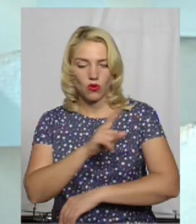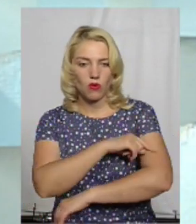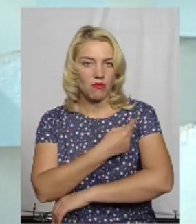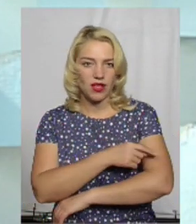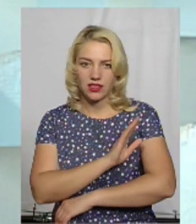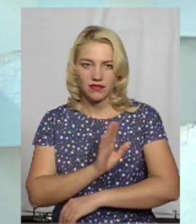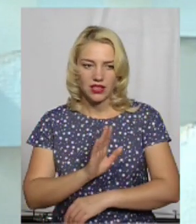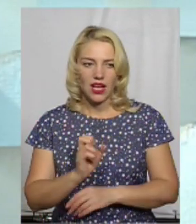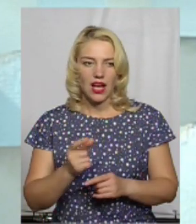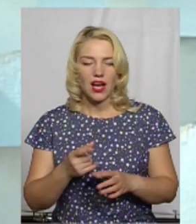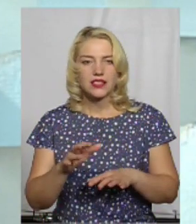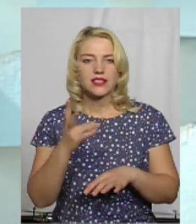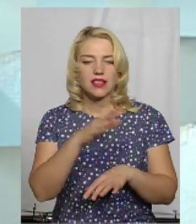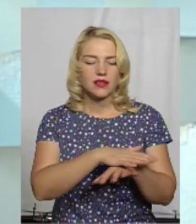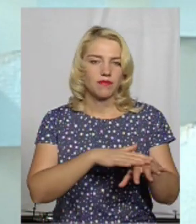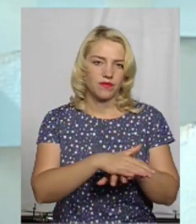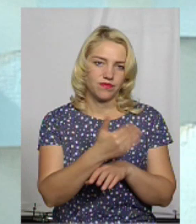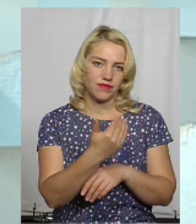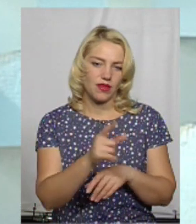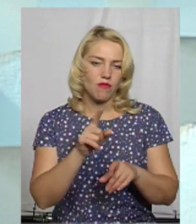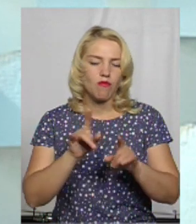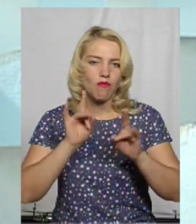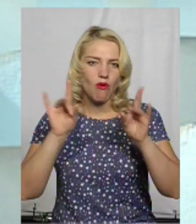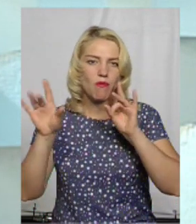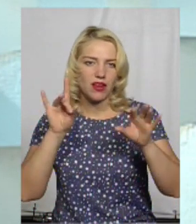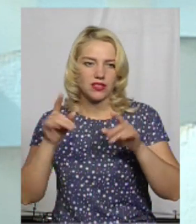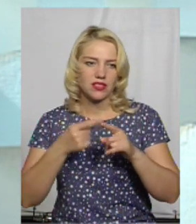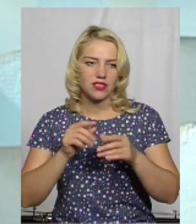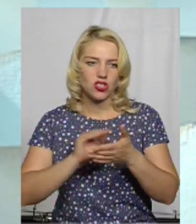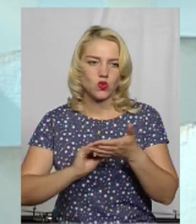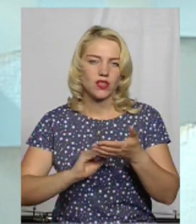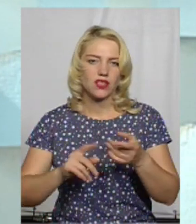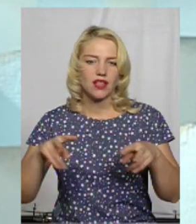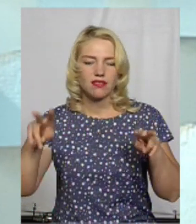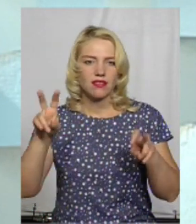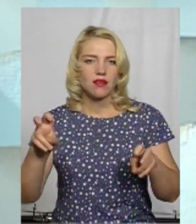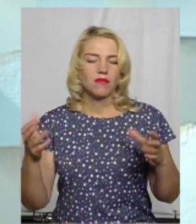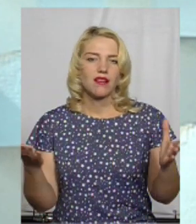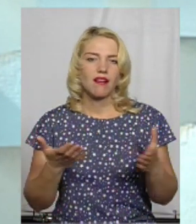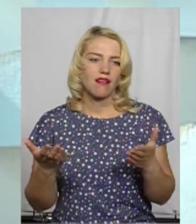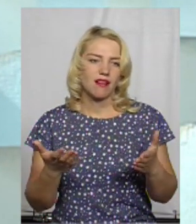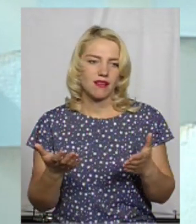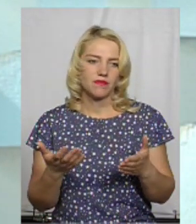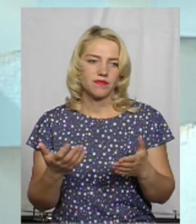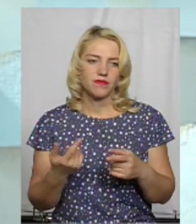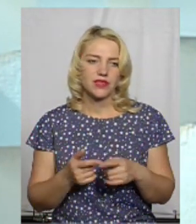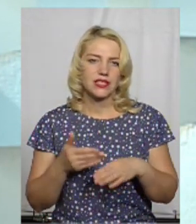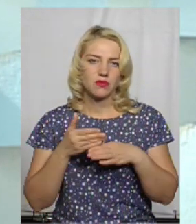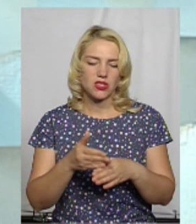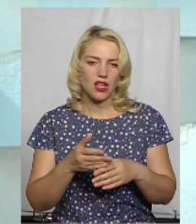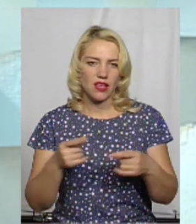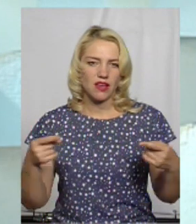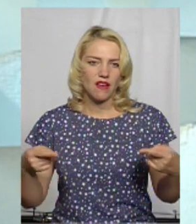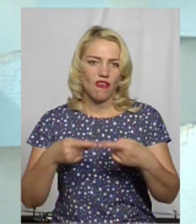назріває з боку поляризації суспільства цією темою. Це в нас журналістів називається тема, яка, скажімо так, сприяє